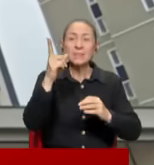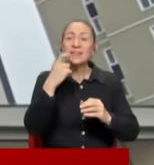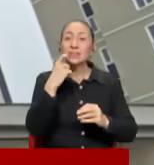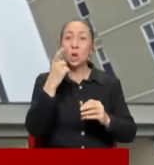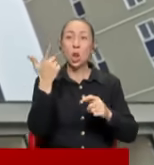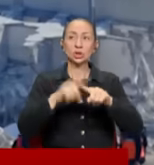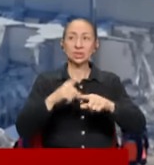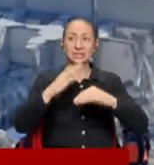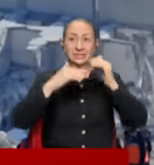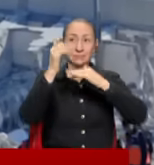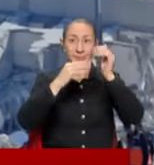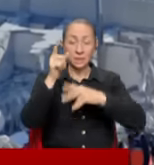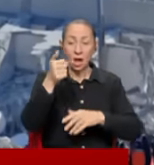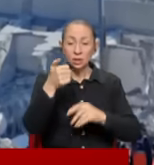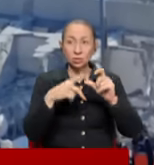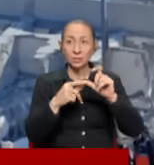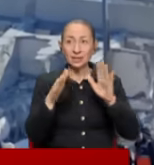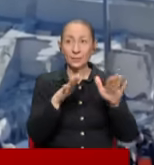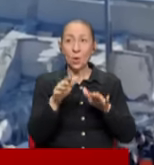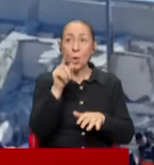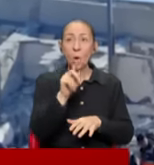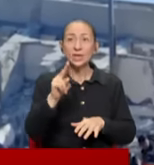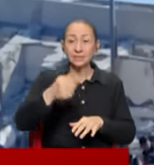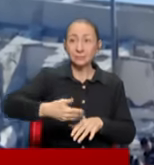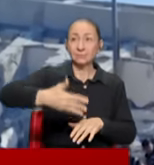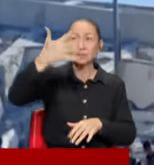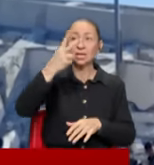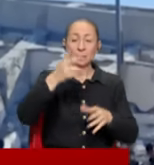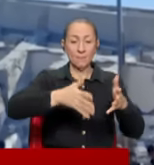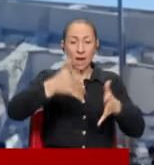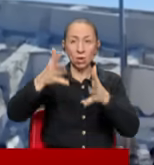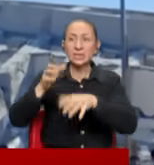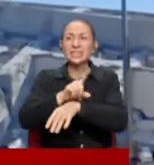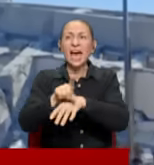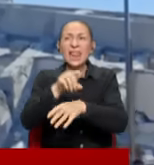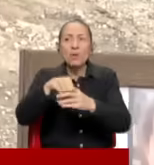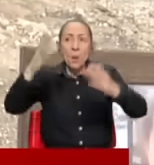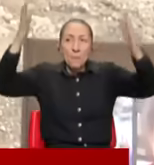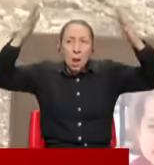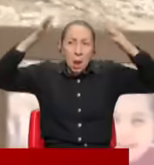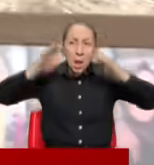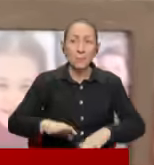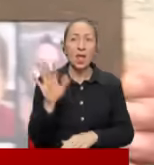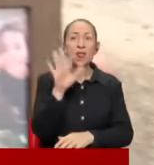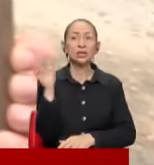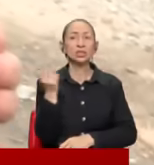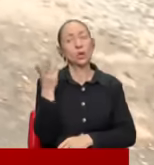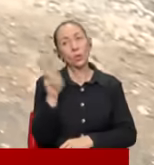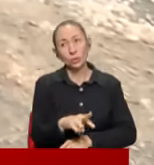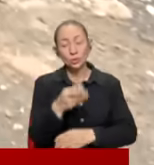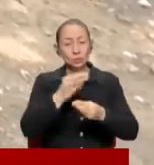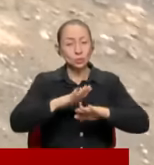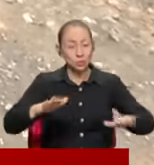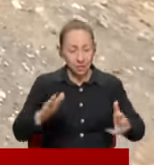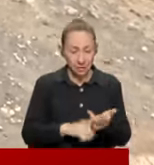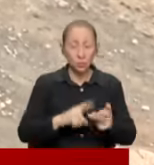yıllık lüks site 6 Şubat depreminde 17'şer katlı 2 blok saniyeler içinde yıkıldı. 50 kişiye mezar oldu.